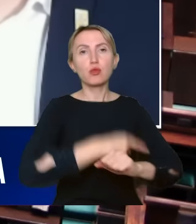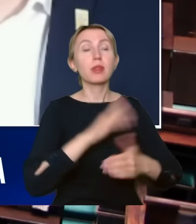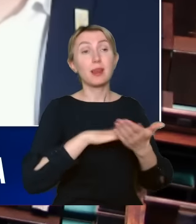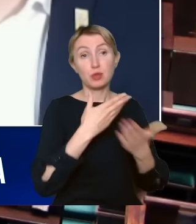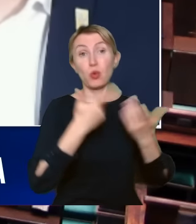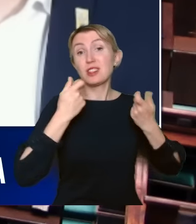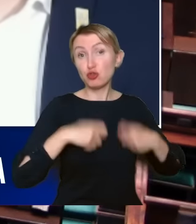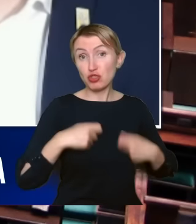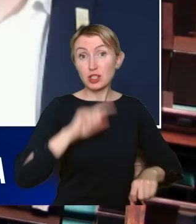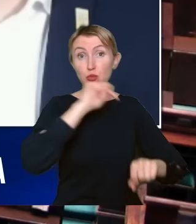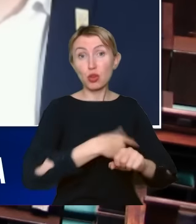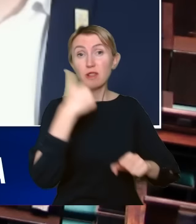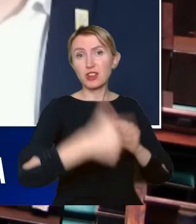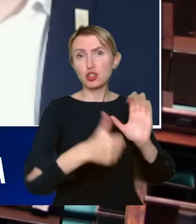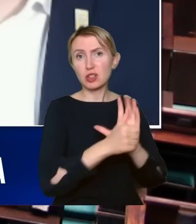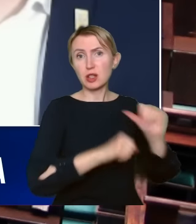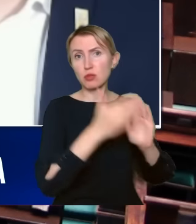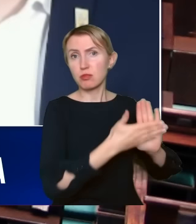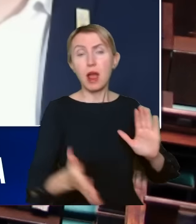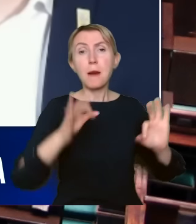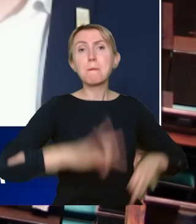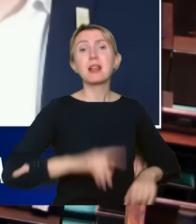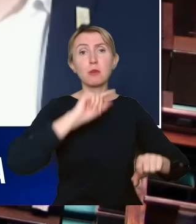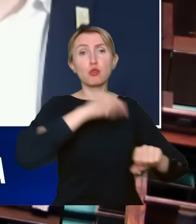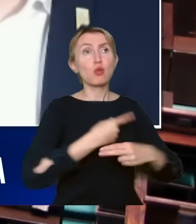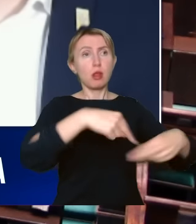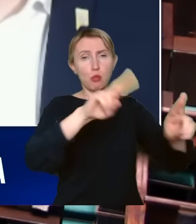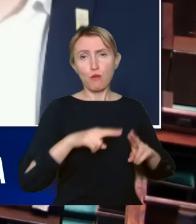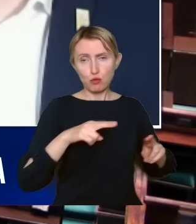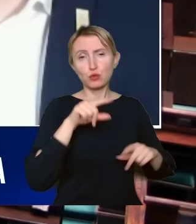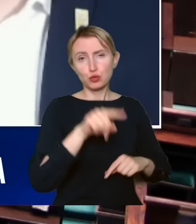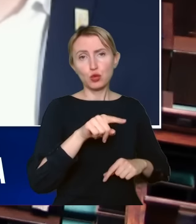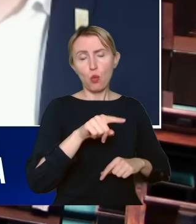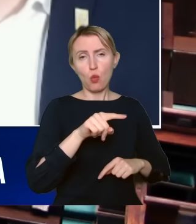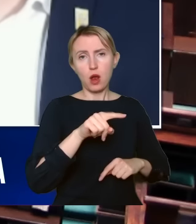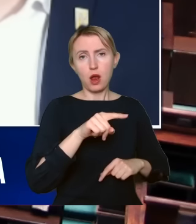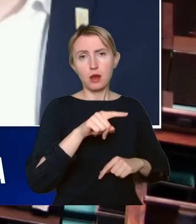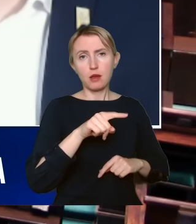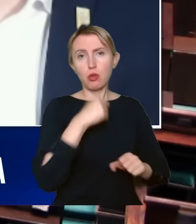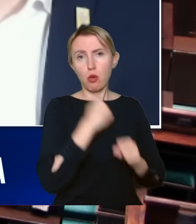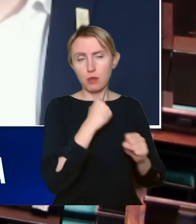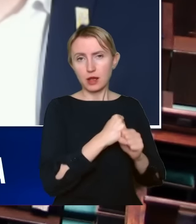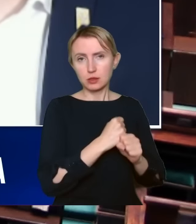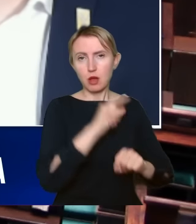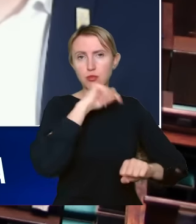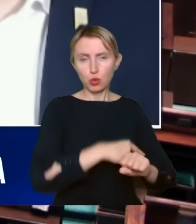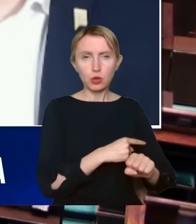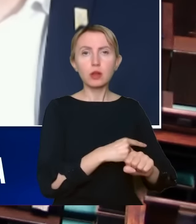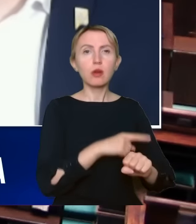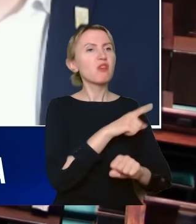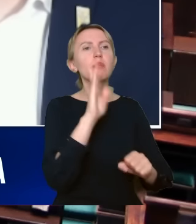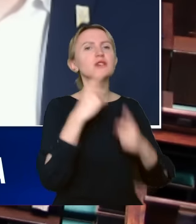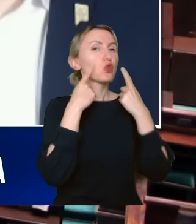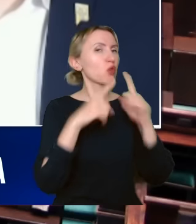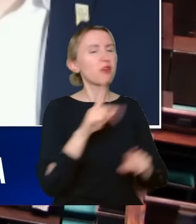prokuratora od 2016 roku, kiedy pani prokurator powróciła do pracy w prokuraturze. Będziecie odpowiedzialni